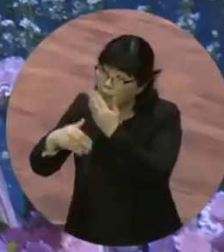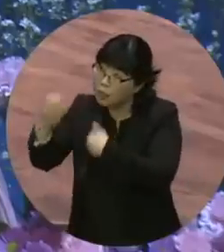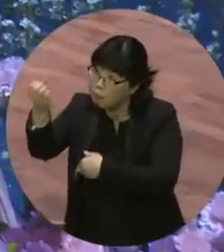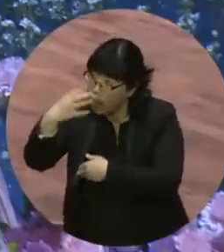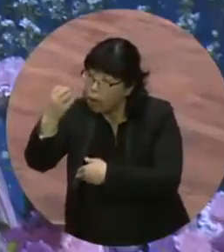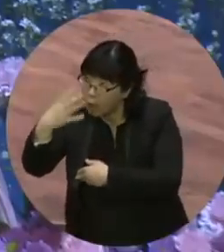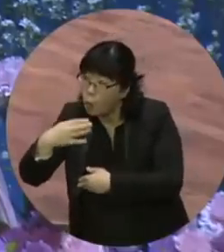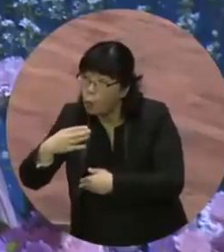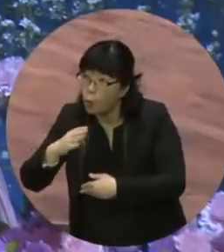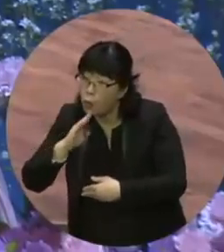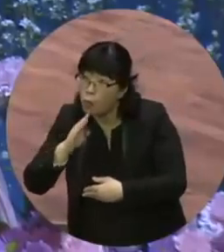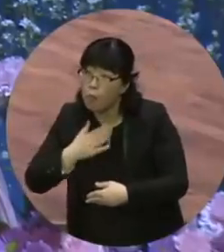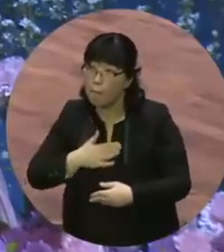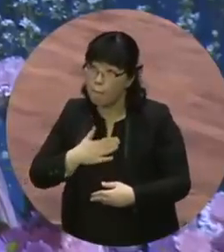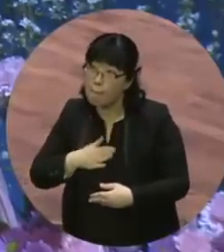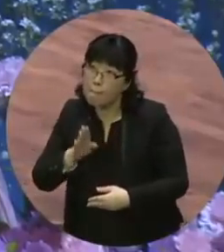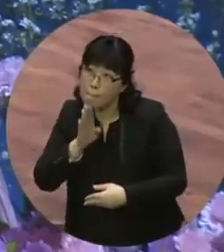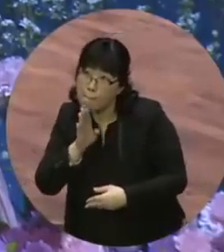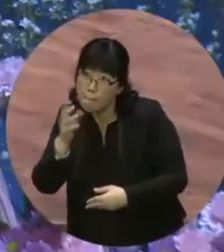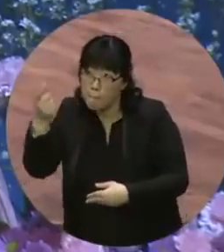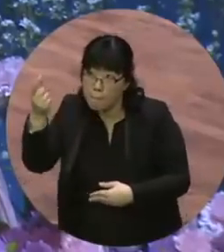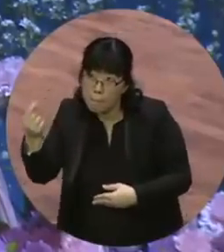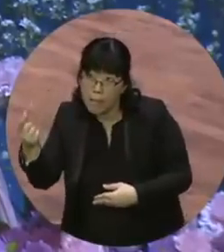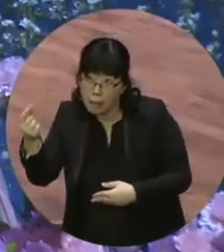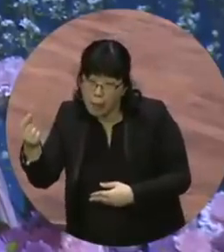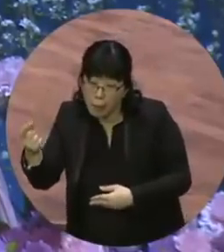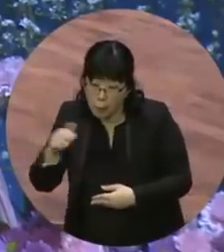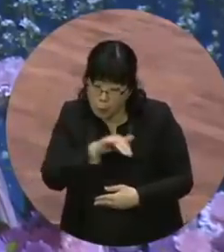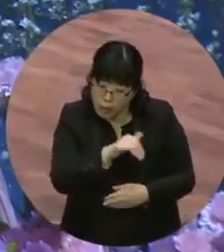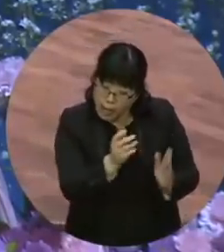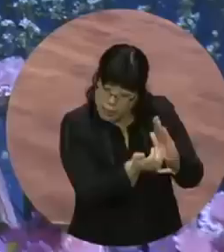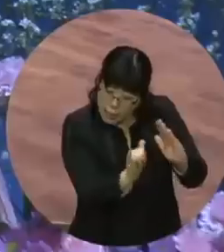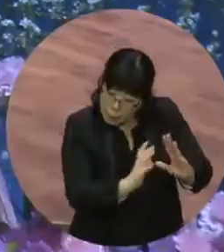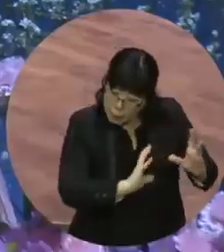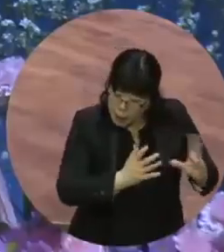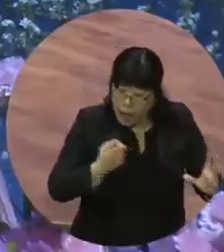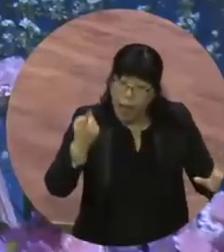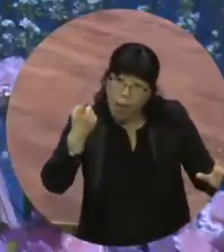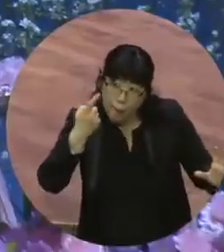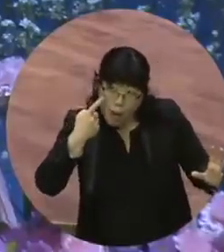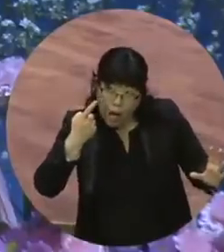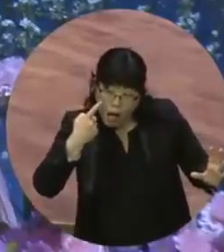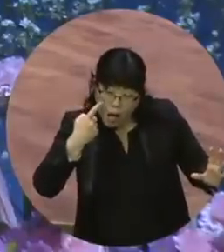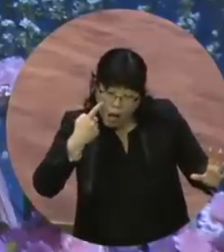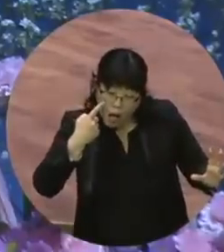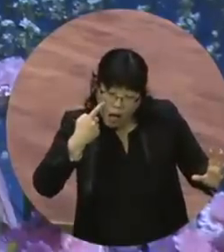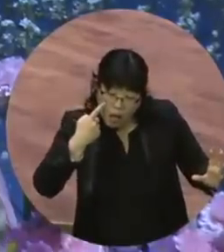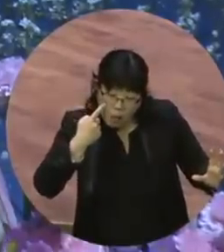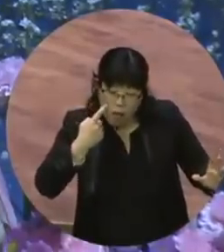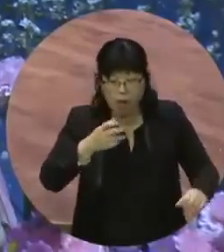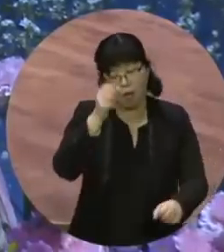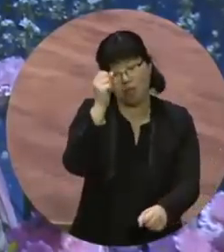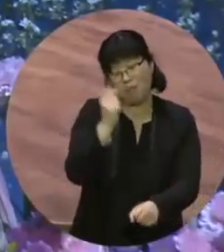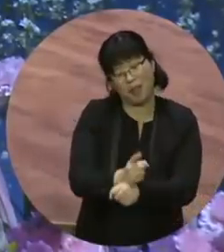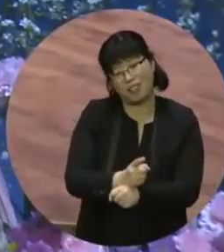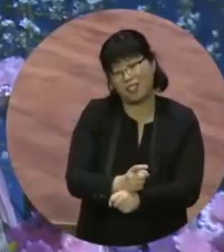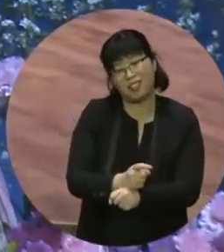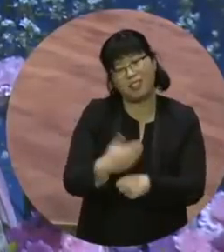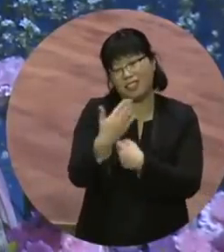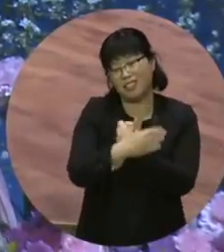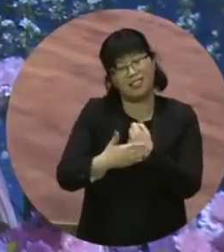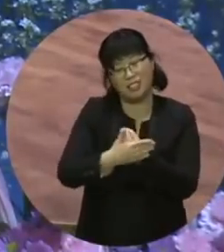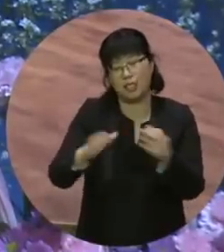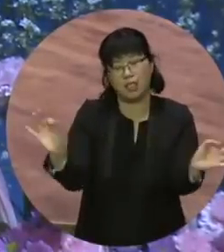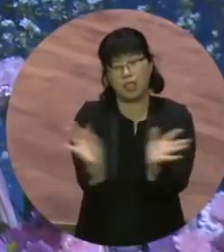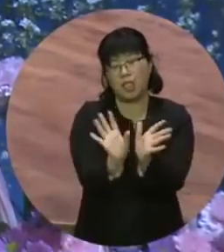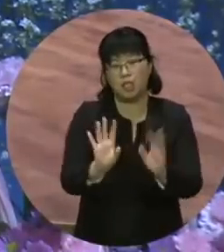자, 하나님의 말씀에는 바로바로 결단하고 행동하는 언약적 믿음이 있어야 돼요.